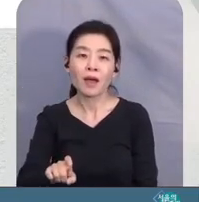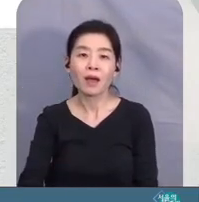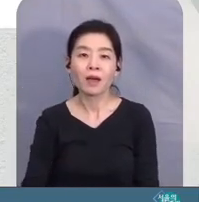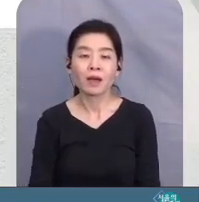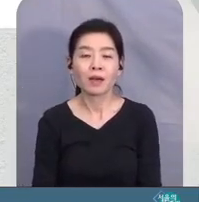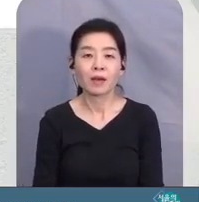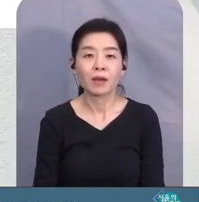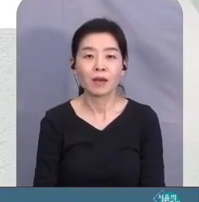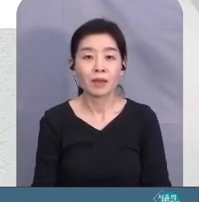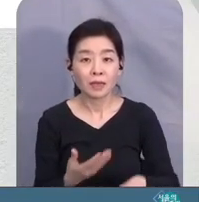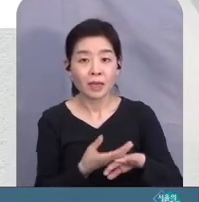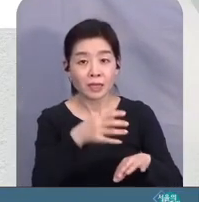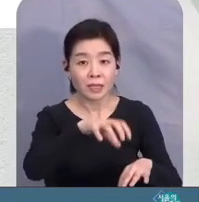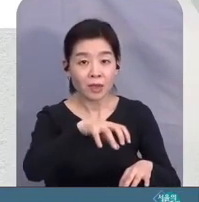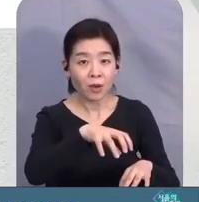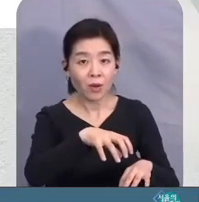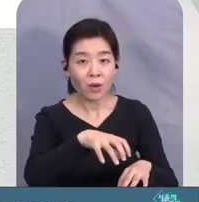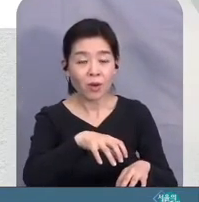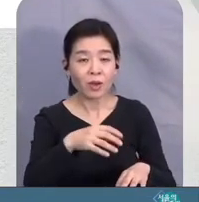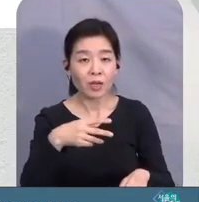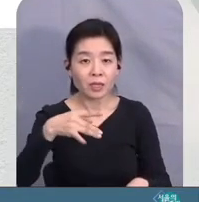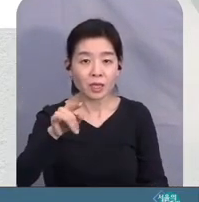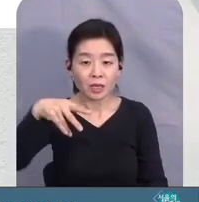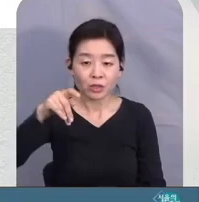세슘 검출이 3.72%예요.